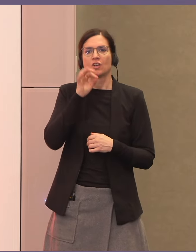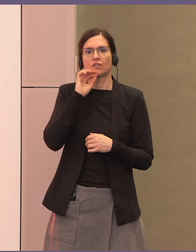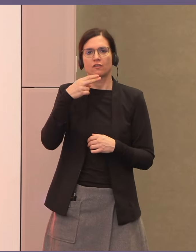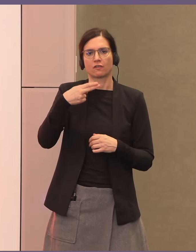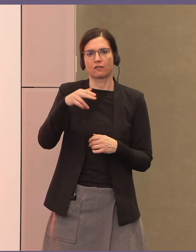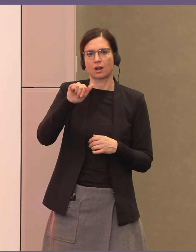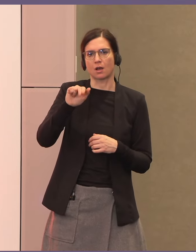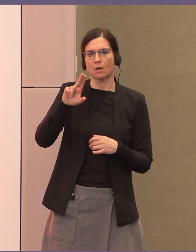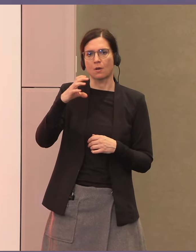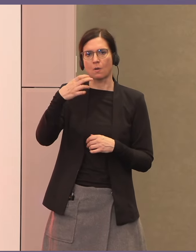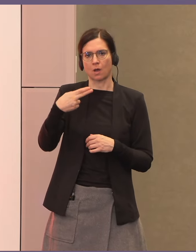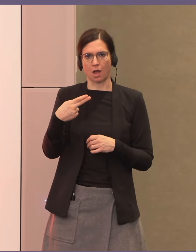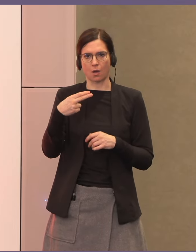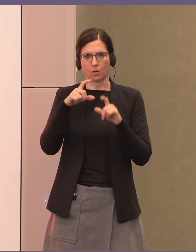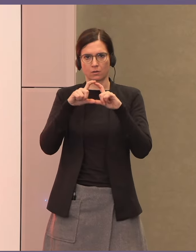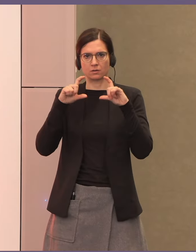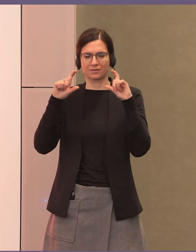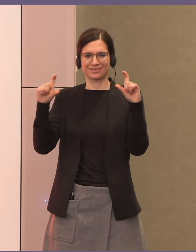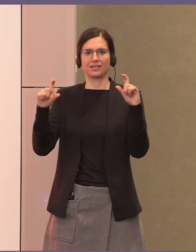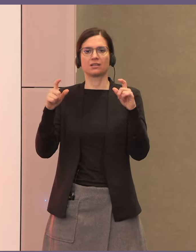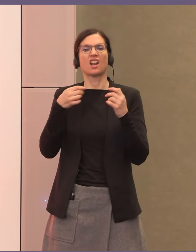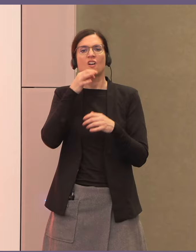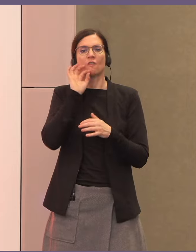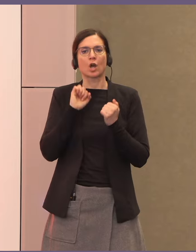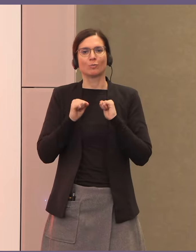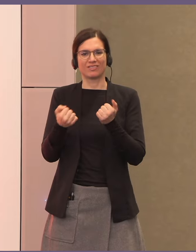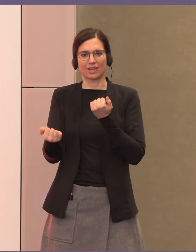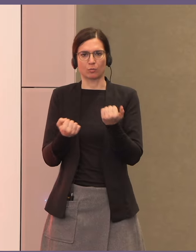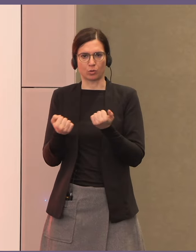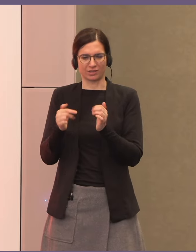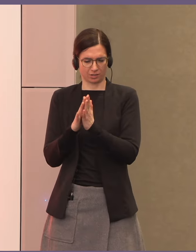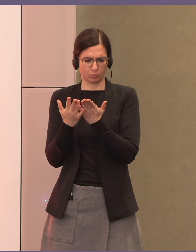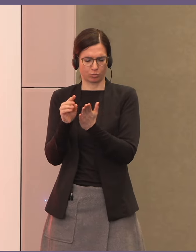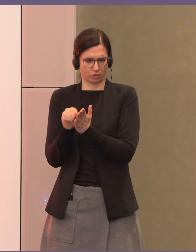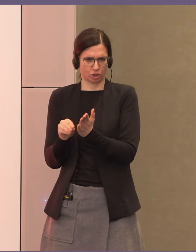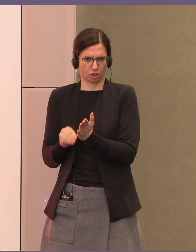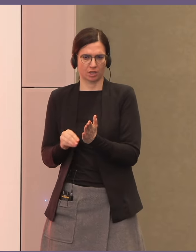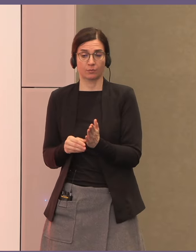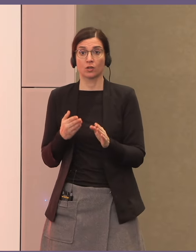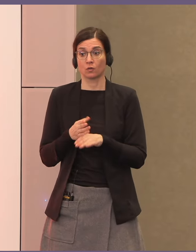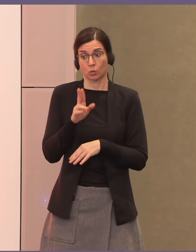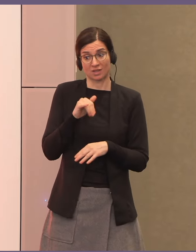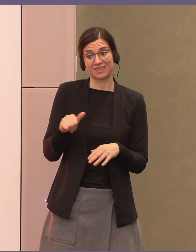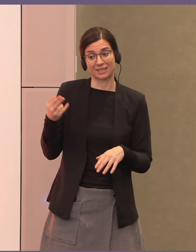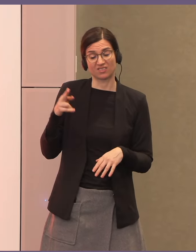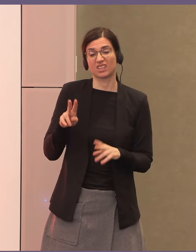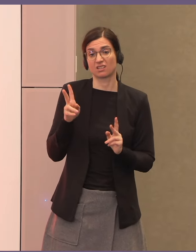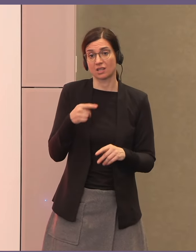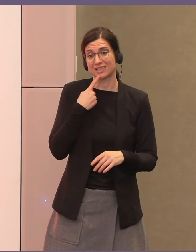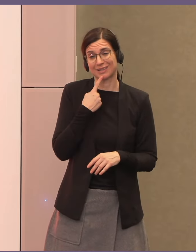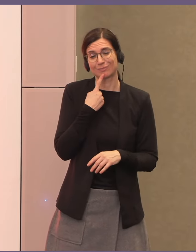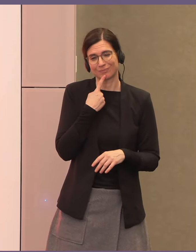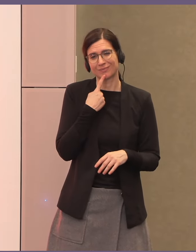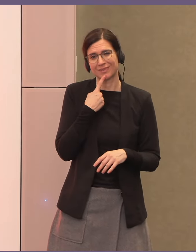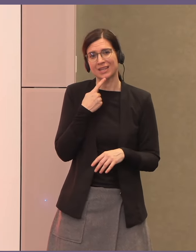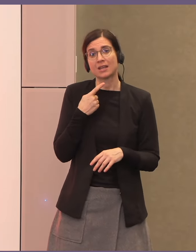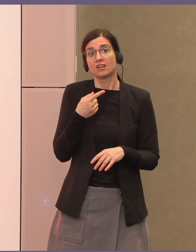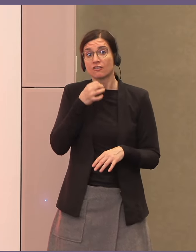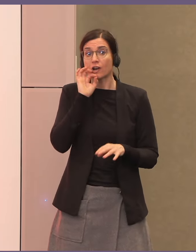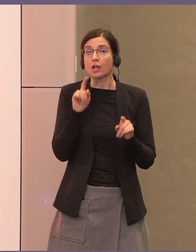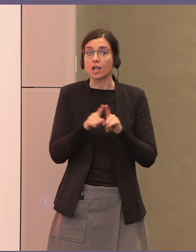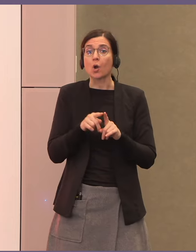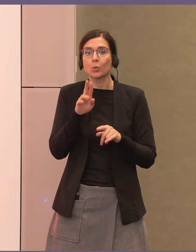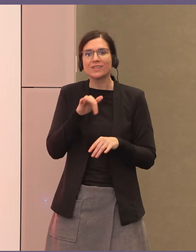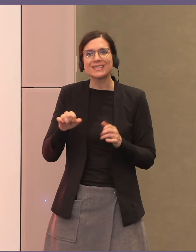Hauch und ihr Werk mit dem Titel Frauen bewegen Politik, können wir für die Universität Wien für diese Zeit sagen, Frauen bewegen Universität.